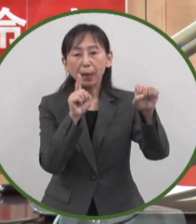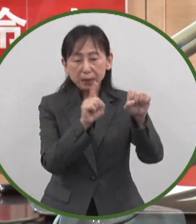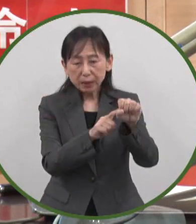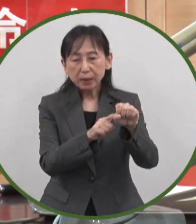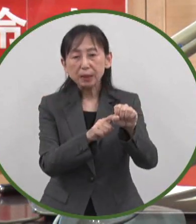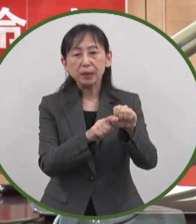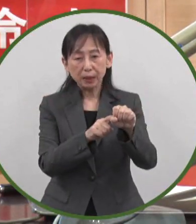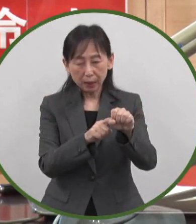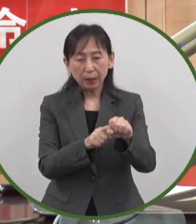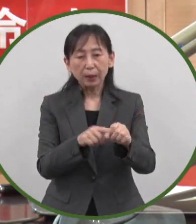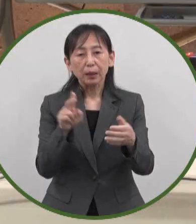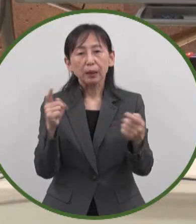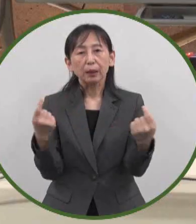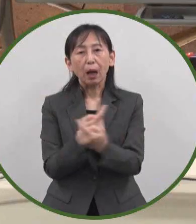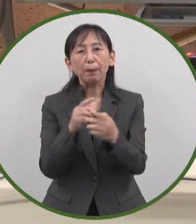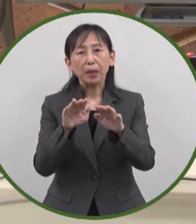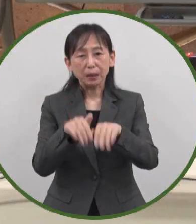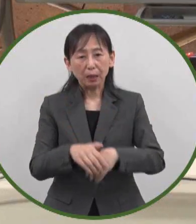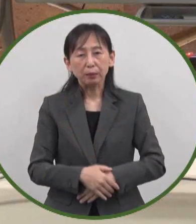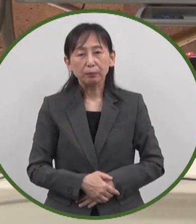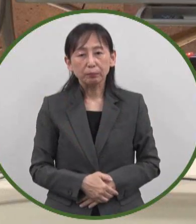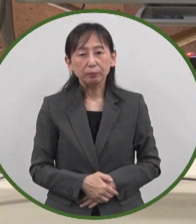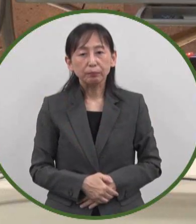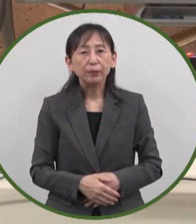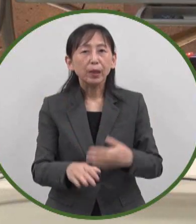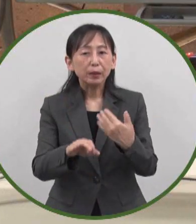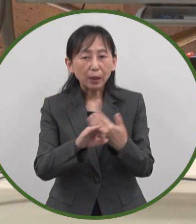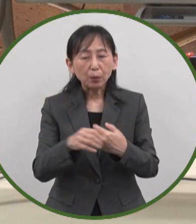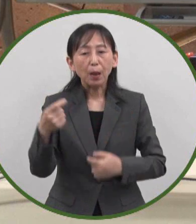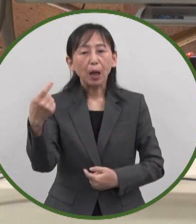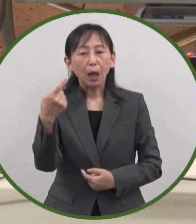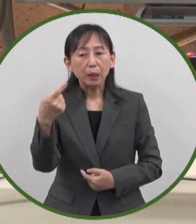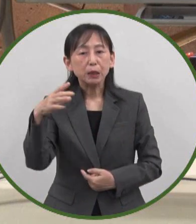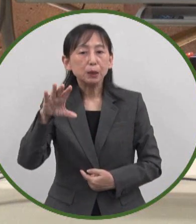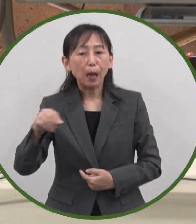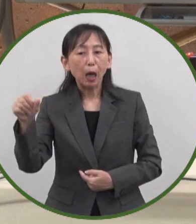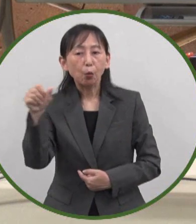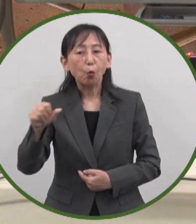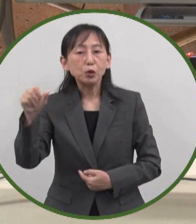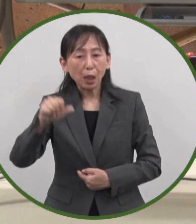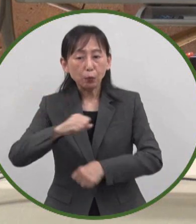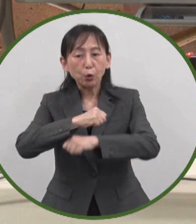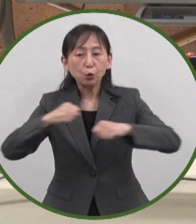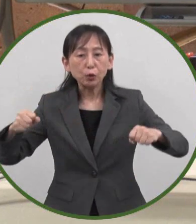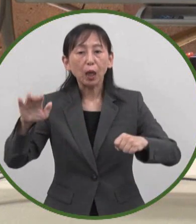くということです。 例えばだから1万5000平米あるお店は丸々